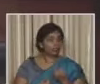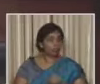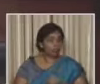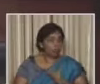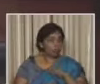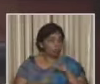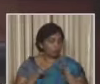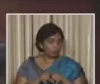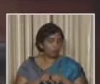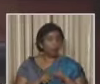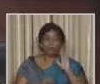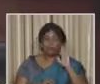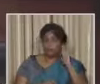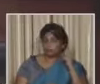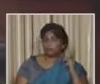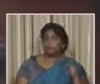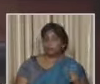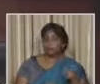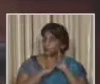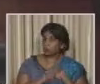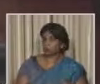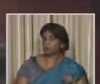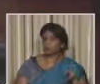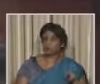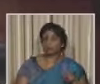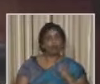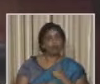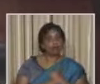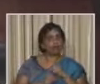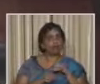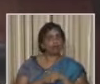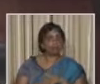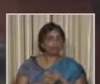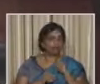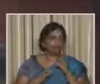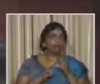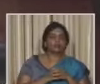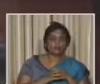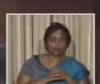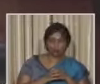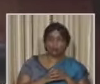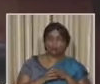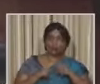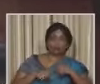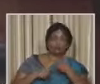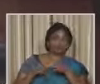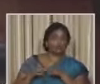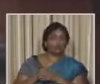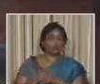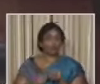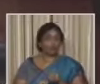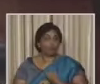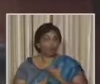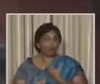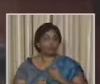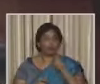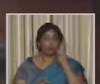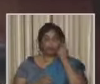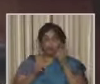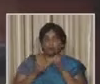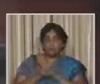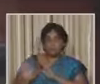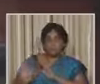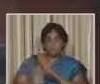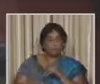அனுபவத்தை பெற்றுக்கொள்ள முடியும். உளவு பிரிவு இதன் அரசியல் தேவைக்காக, குறிப்பாக அரசாங்கம் ஒரு தரப்பில் இருக்கின்ற போது இன்னொரு